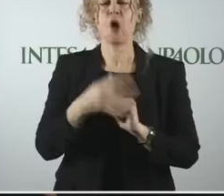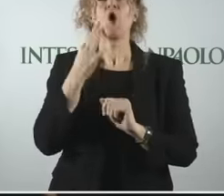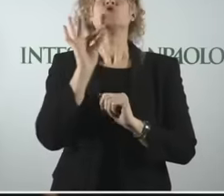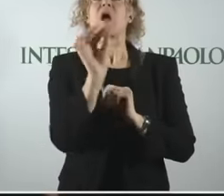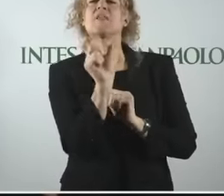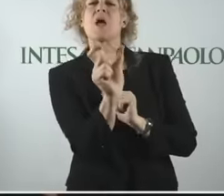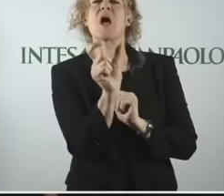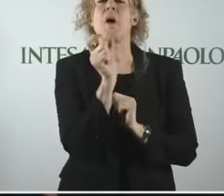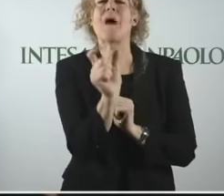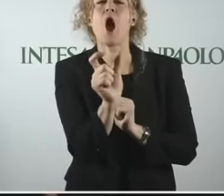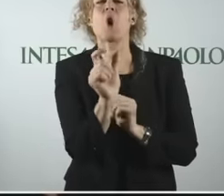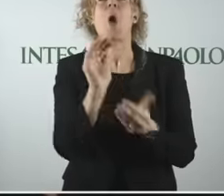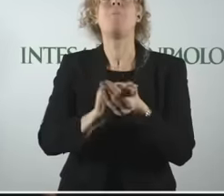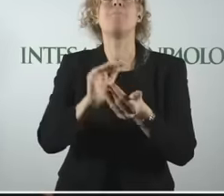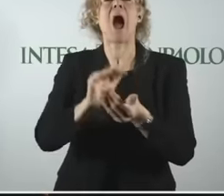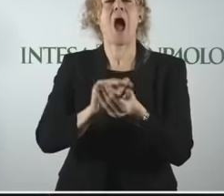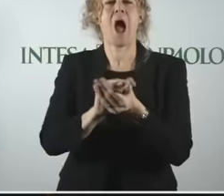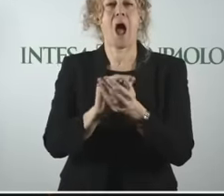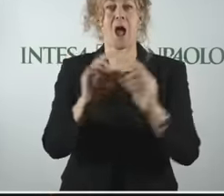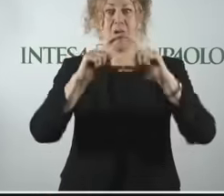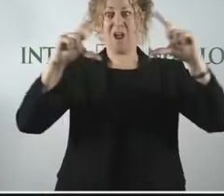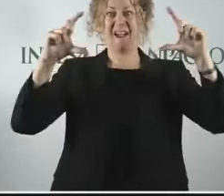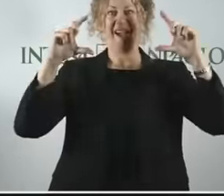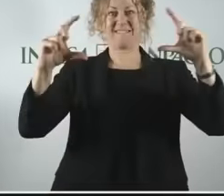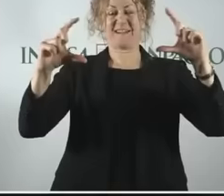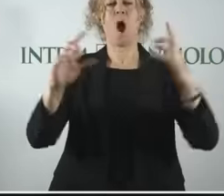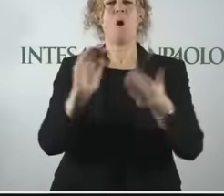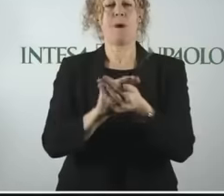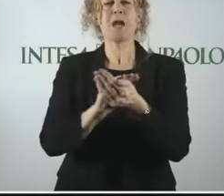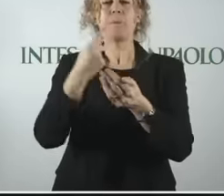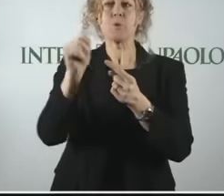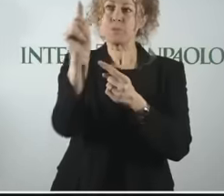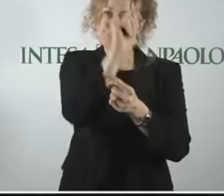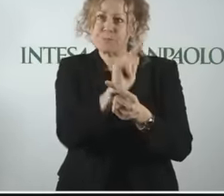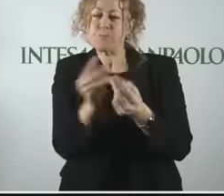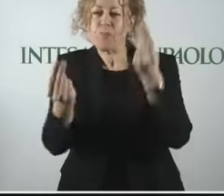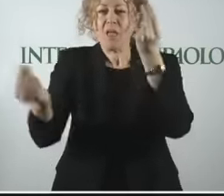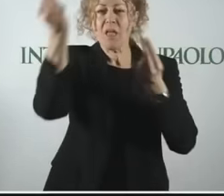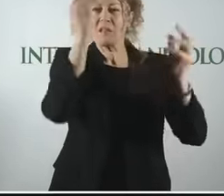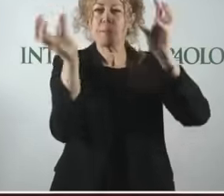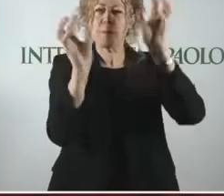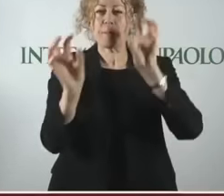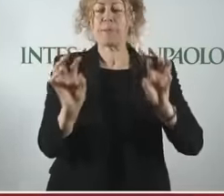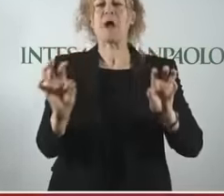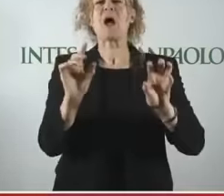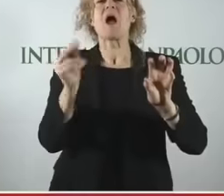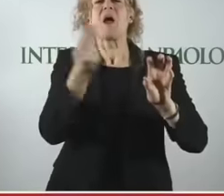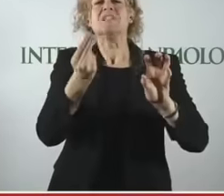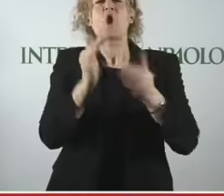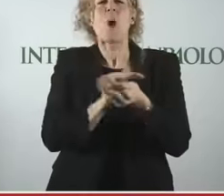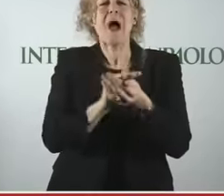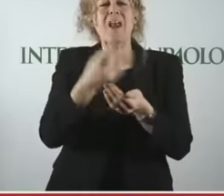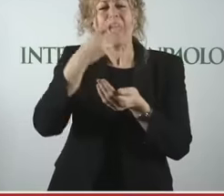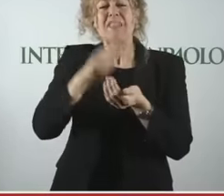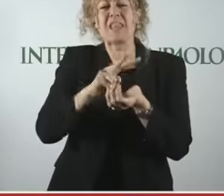e tutto intorno una moltitudine di tipi di pane che vengono quotidianamente prodotti e consumati nella